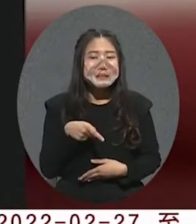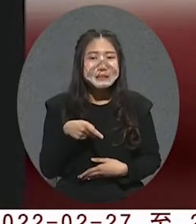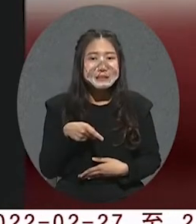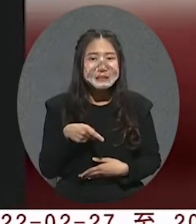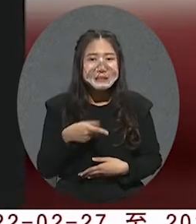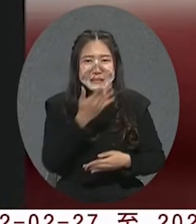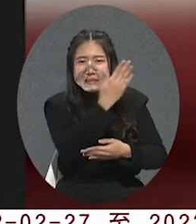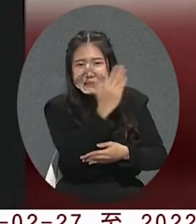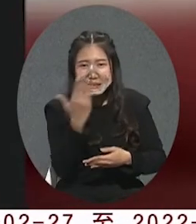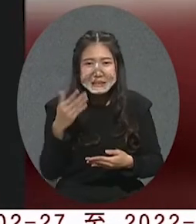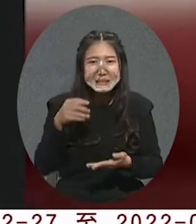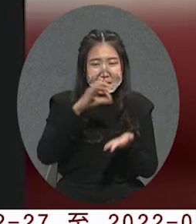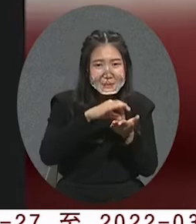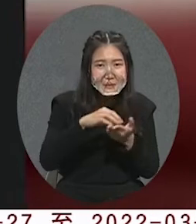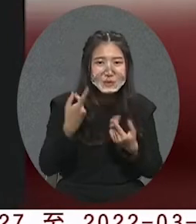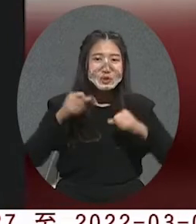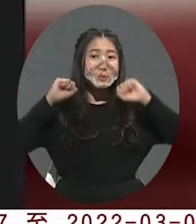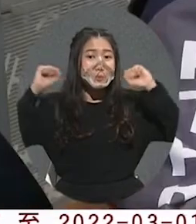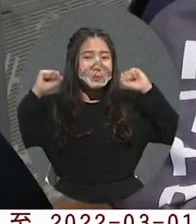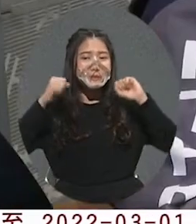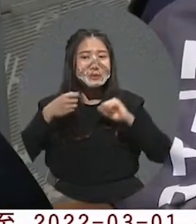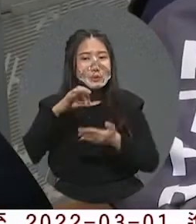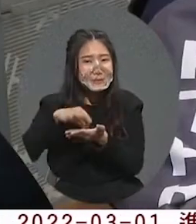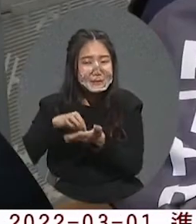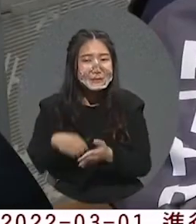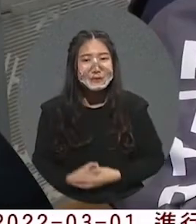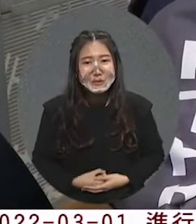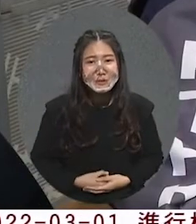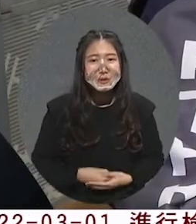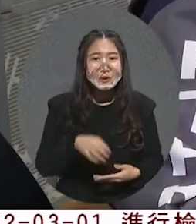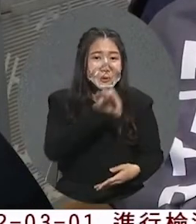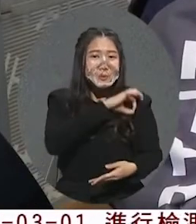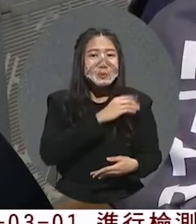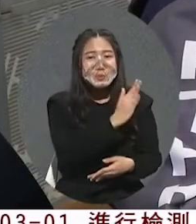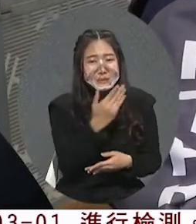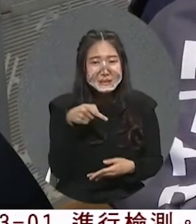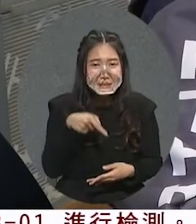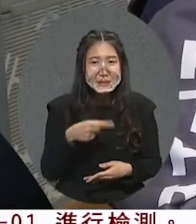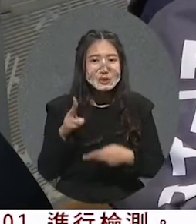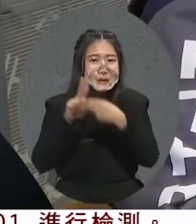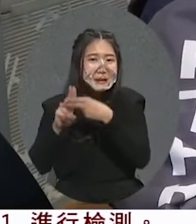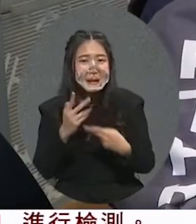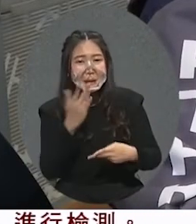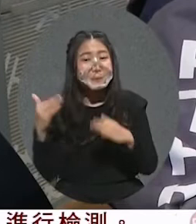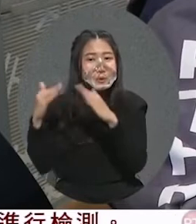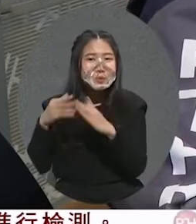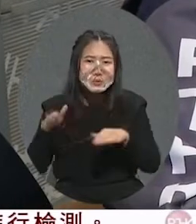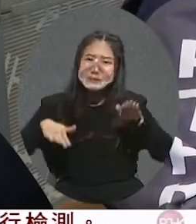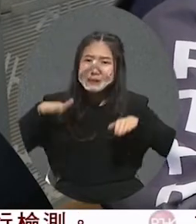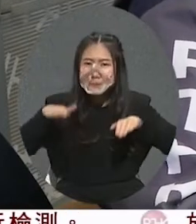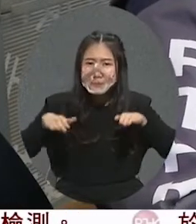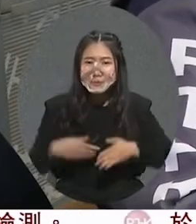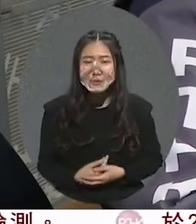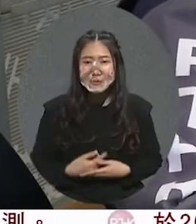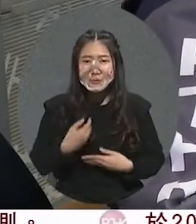展覽場館和一些運動場館，這個會展的場地和亞博館是有些相似的，而且我